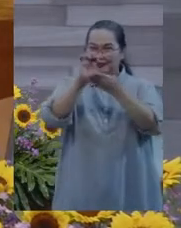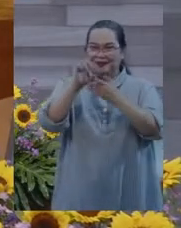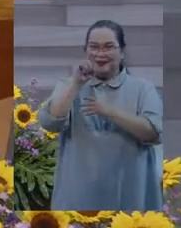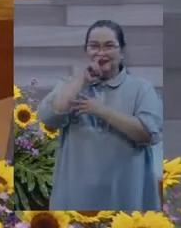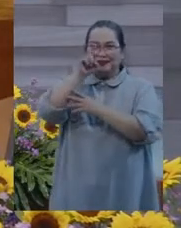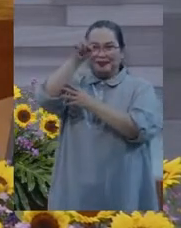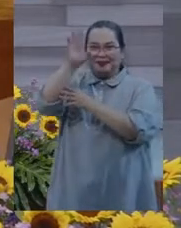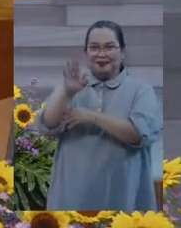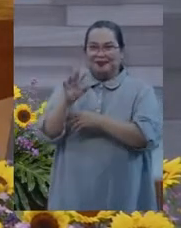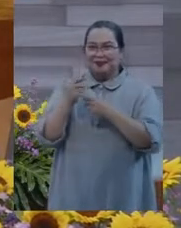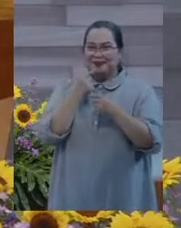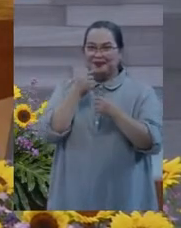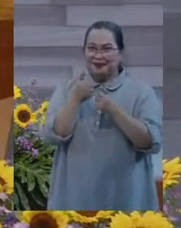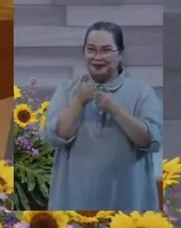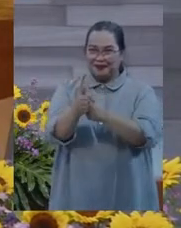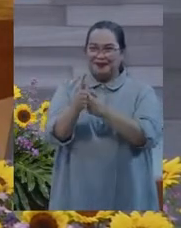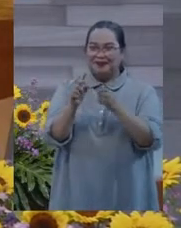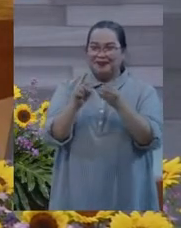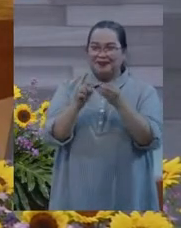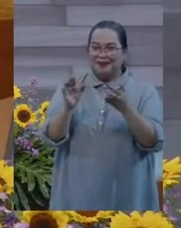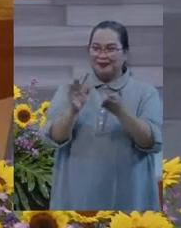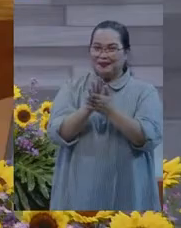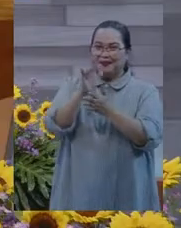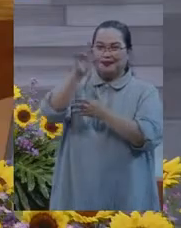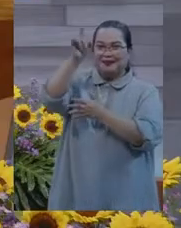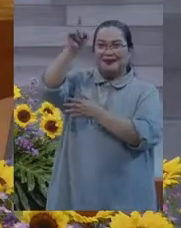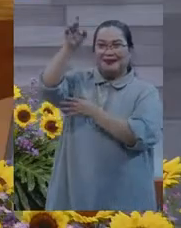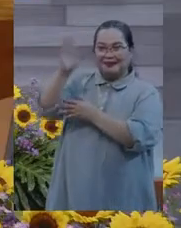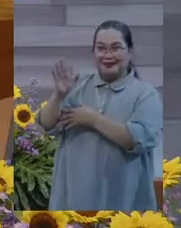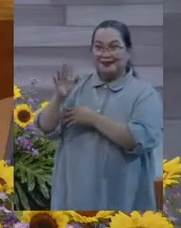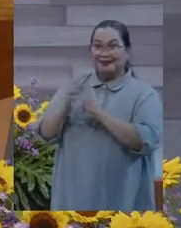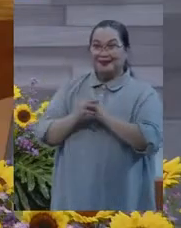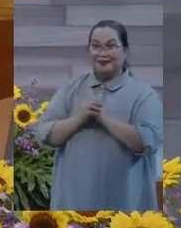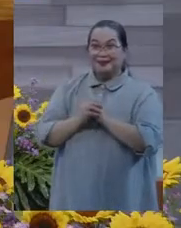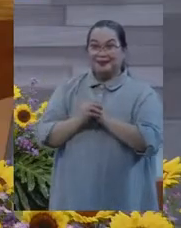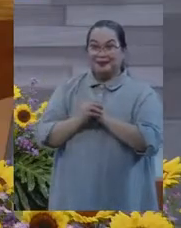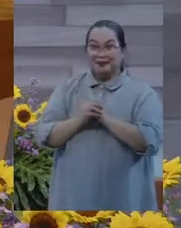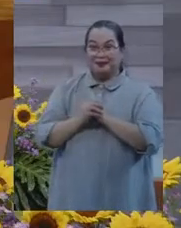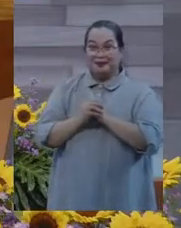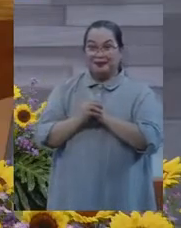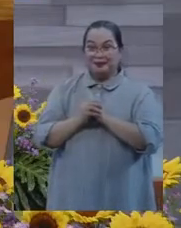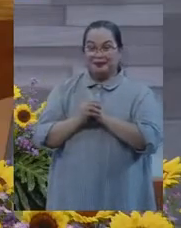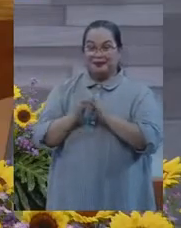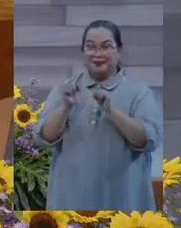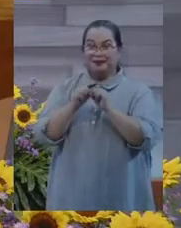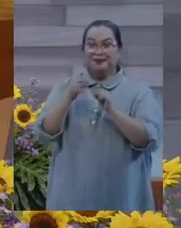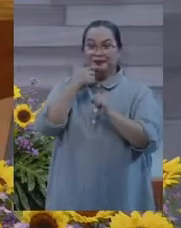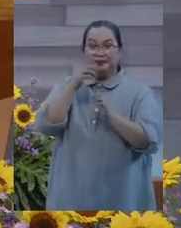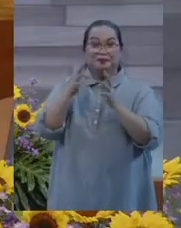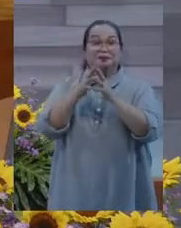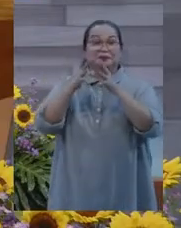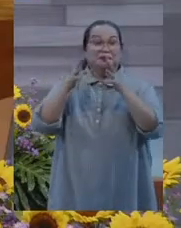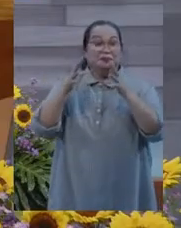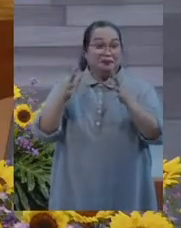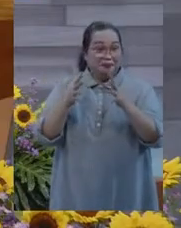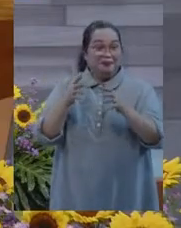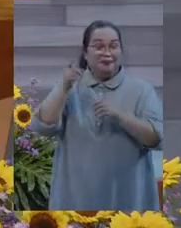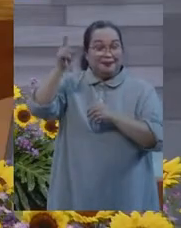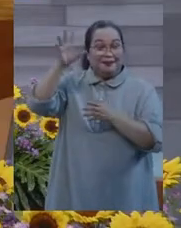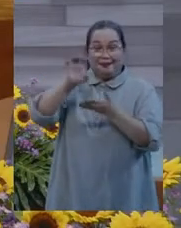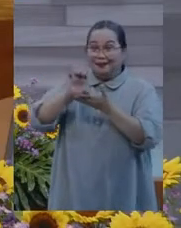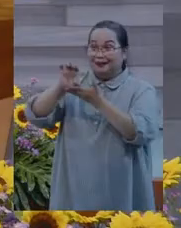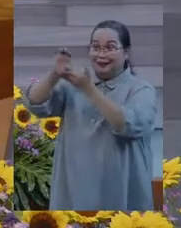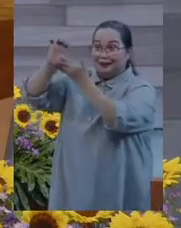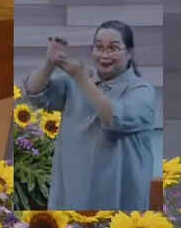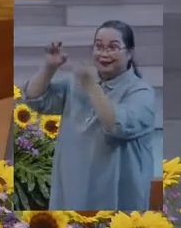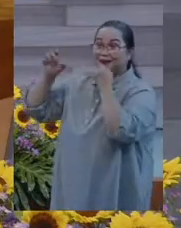Diyos, ayon sa kapurihan ng Diyos. So much so that he walked with